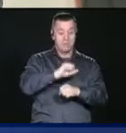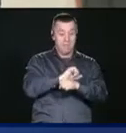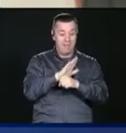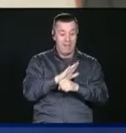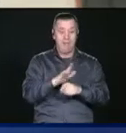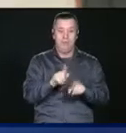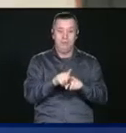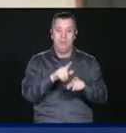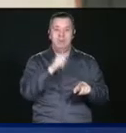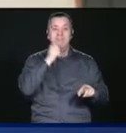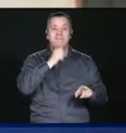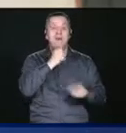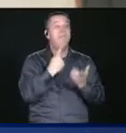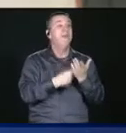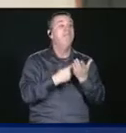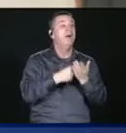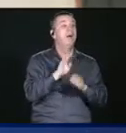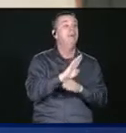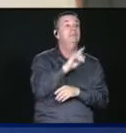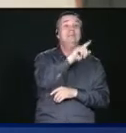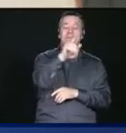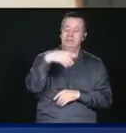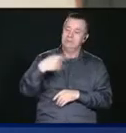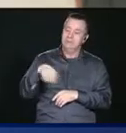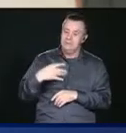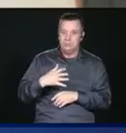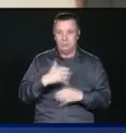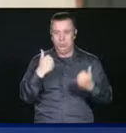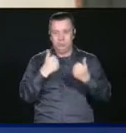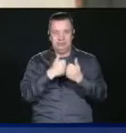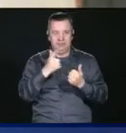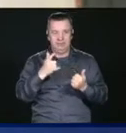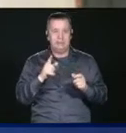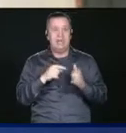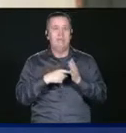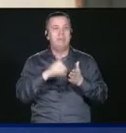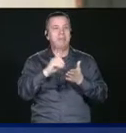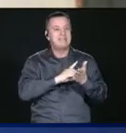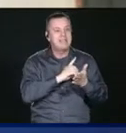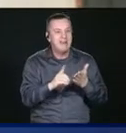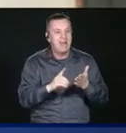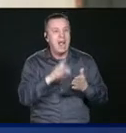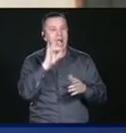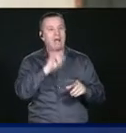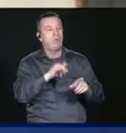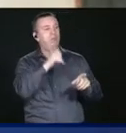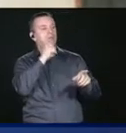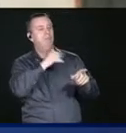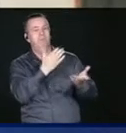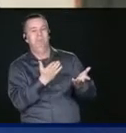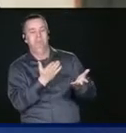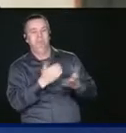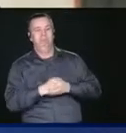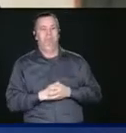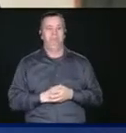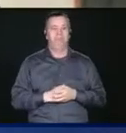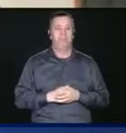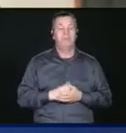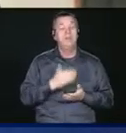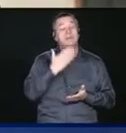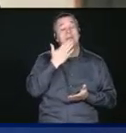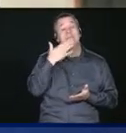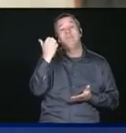femmes d'affaires font malheureusement encore et toujours face, comme la discrimination basée sur le sexe. Pour mieux